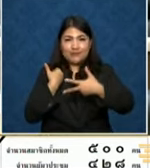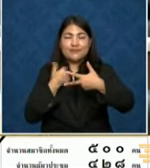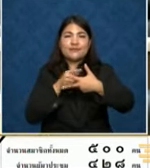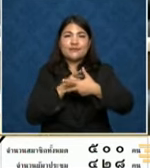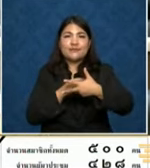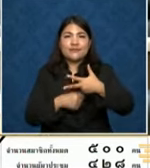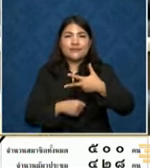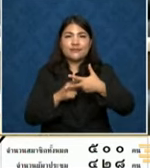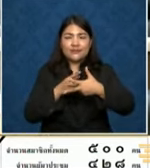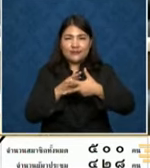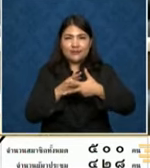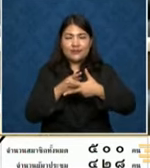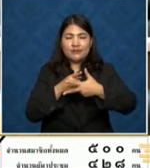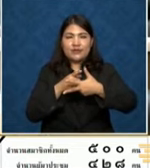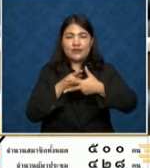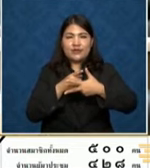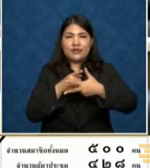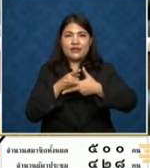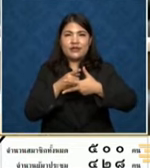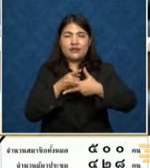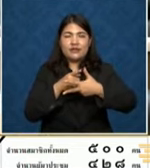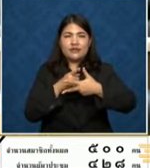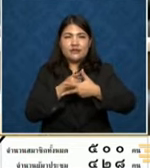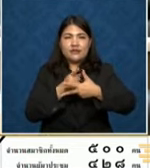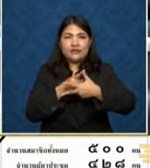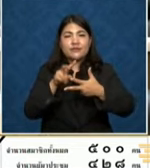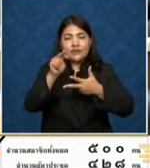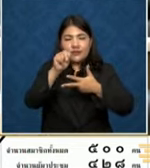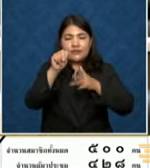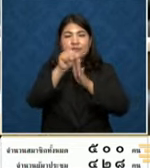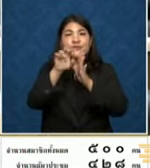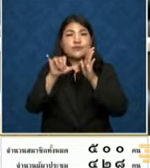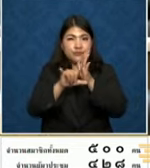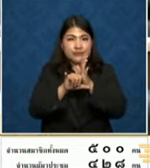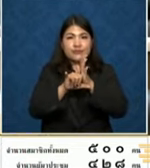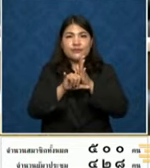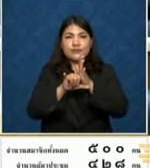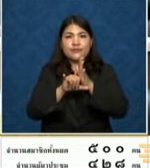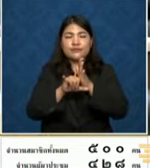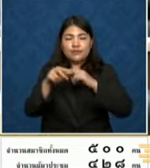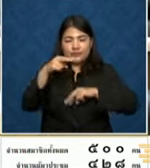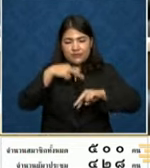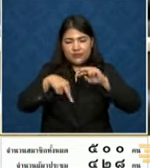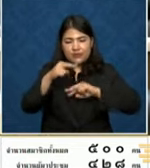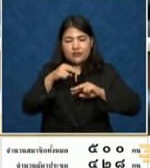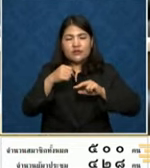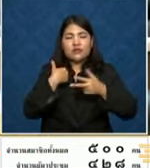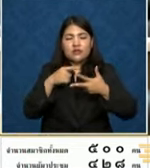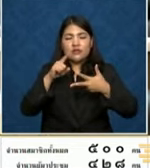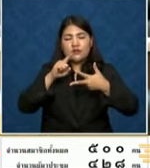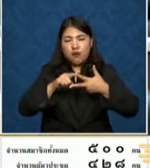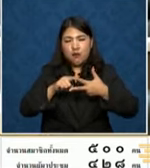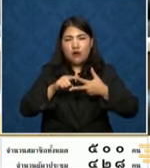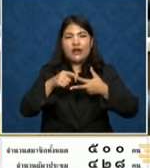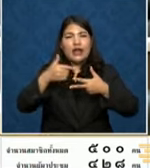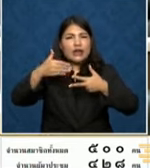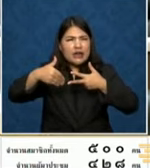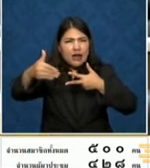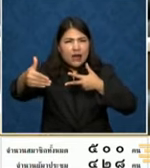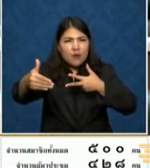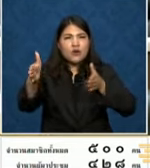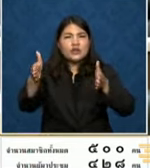านครับ1นโยบายเร่งด่วน2นโยบายระยะยาวและระยะสั้น